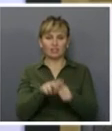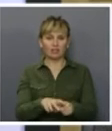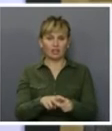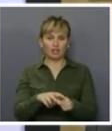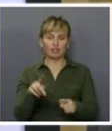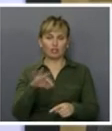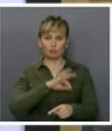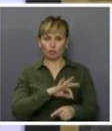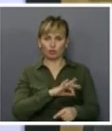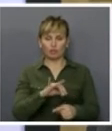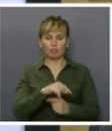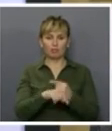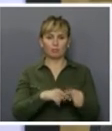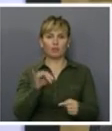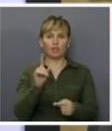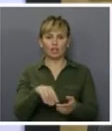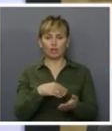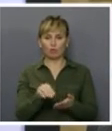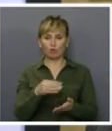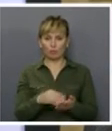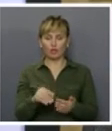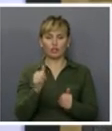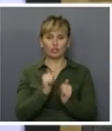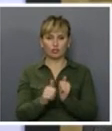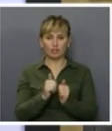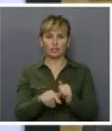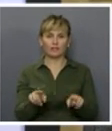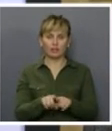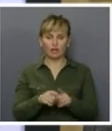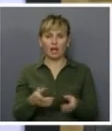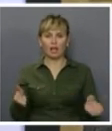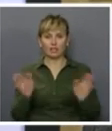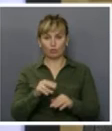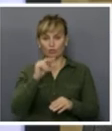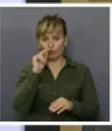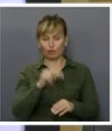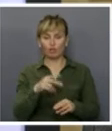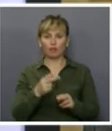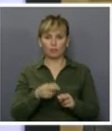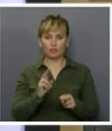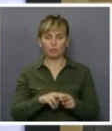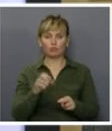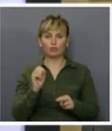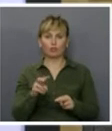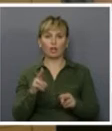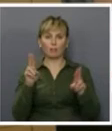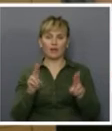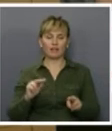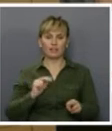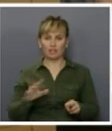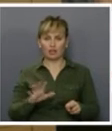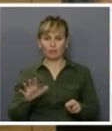И предприниматели, и даже покупая их, зачастую все равно остаются виновными, потому что они, как правило, не работают.